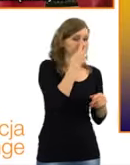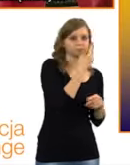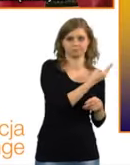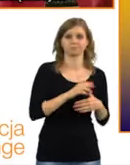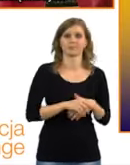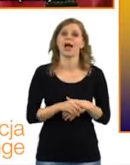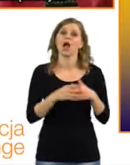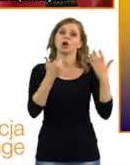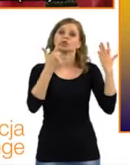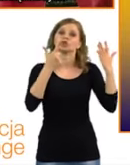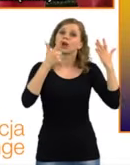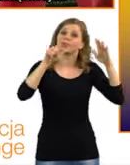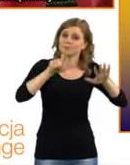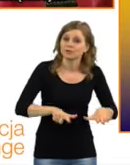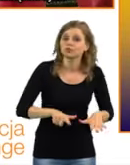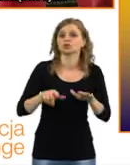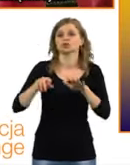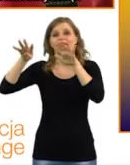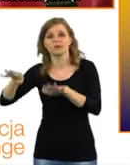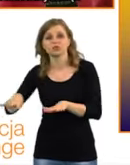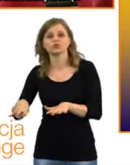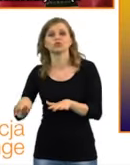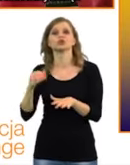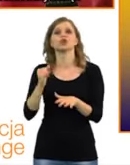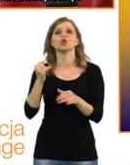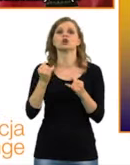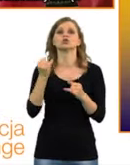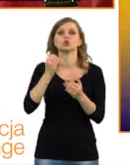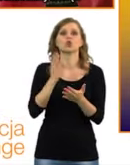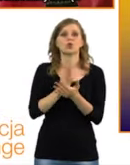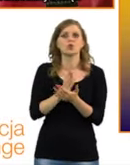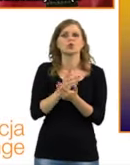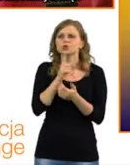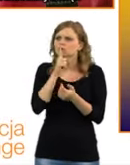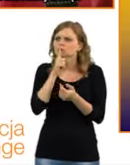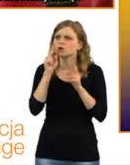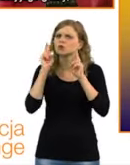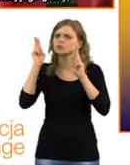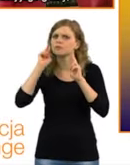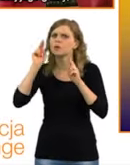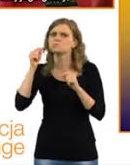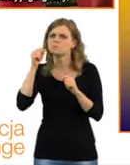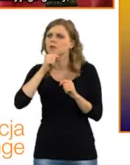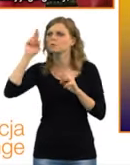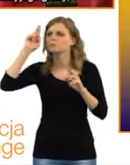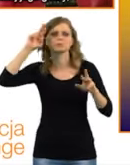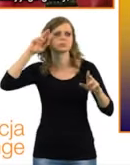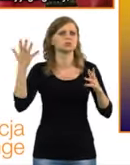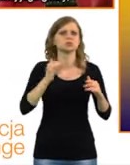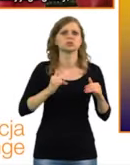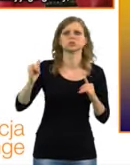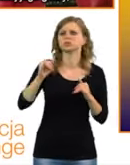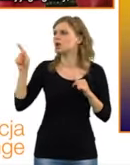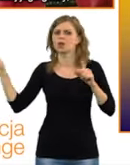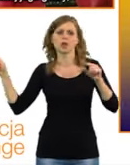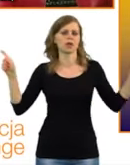Między 7 a 9 miesiącem życia niemowlę lokalizuje dość cichy dźwięk dochodzący poniżej